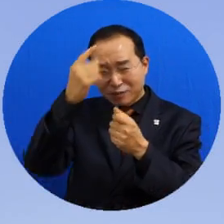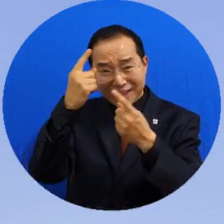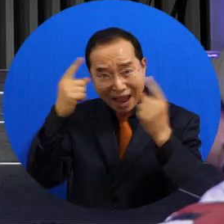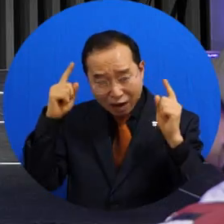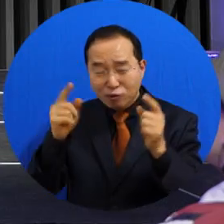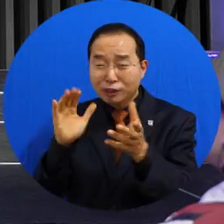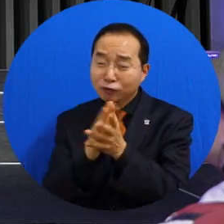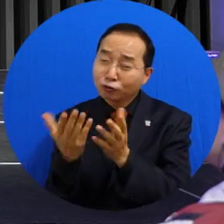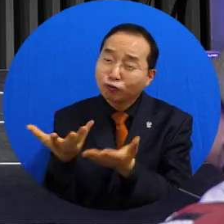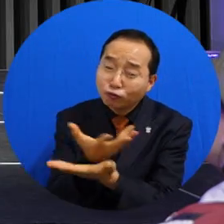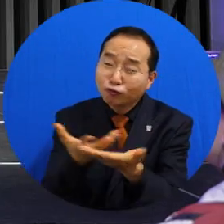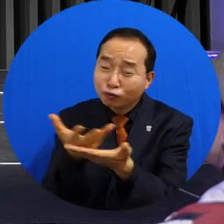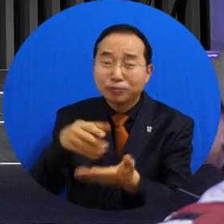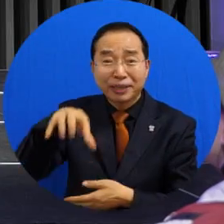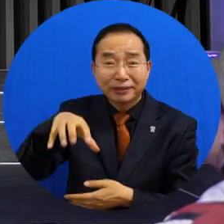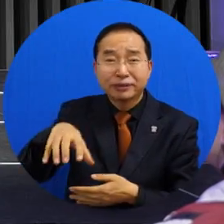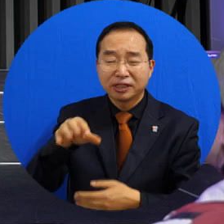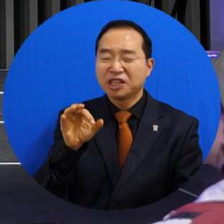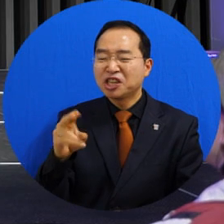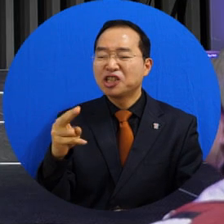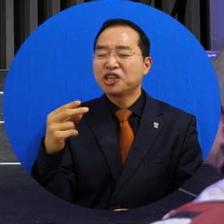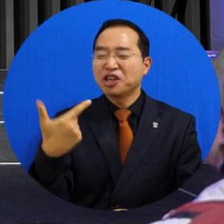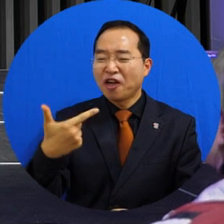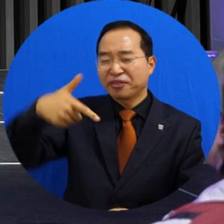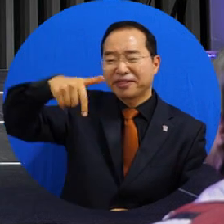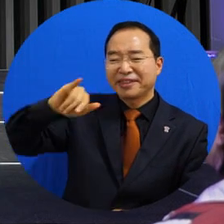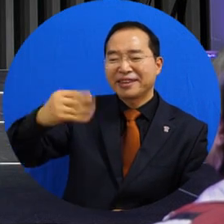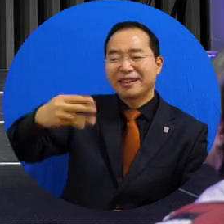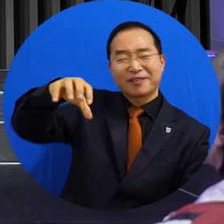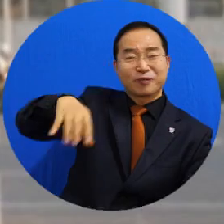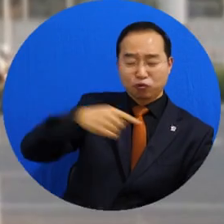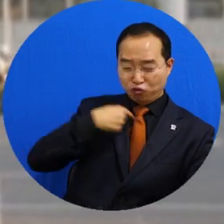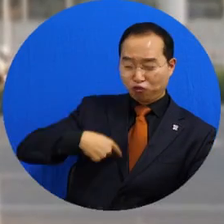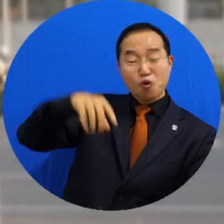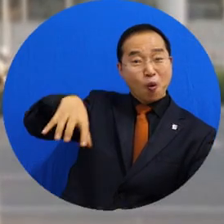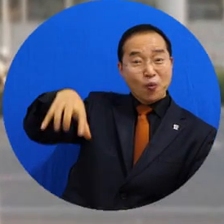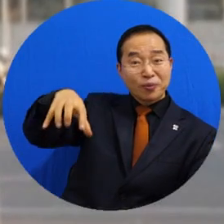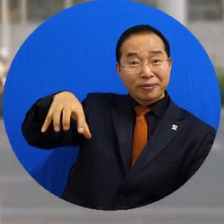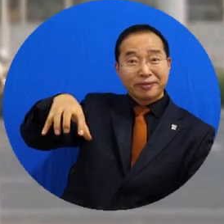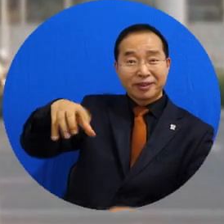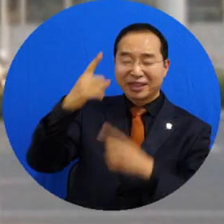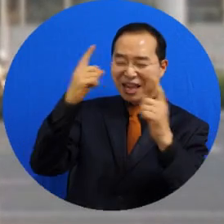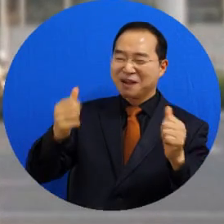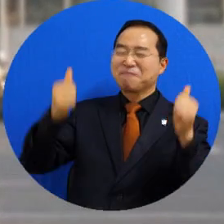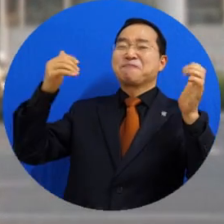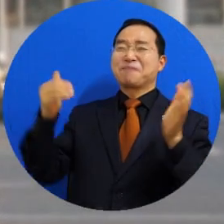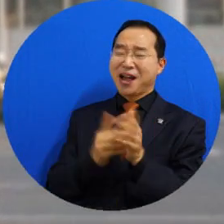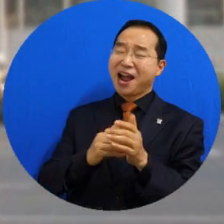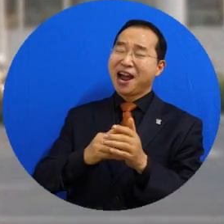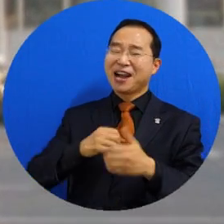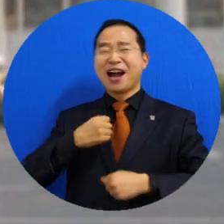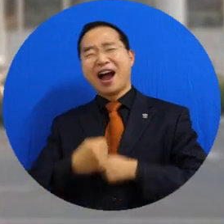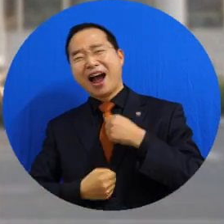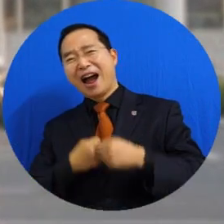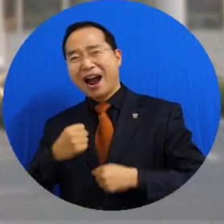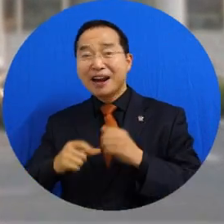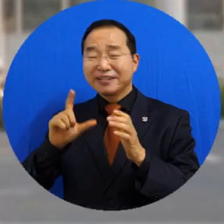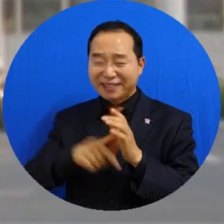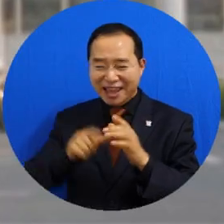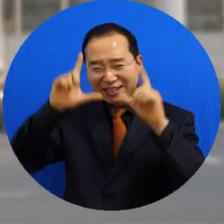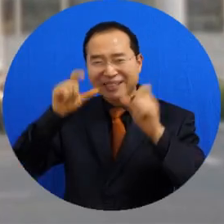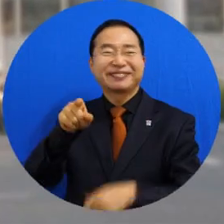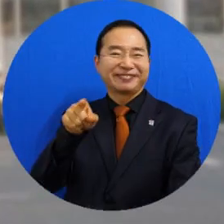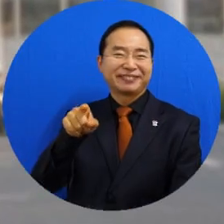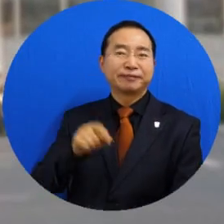보냈는데 연별이죠. 연길입니다. 그때 대학 막 졸업해서 막 자유로울 때